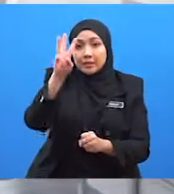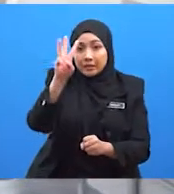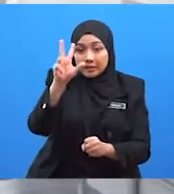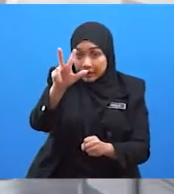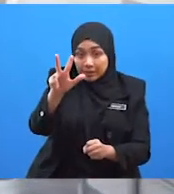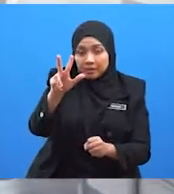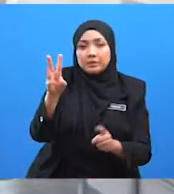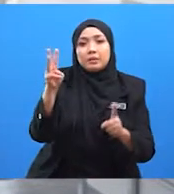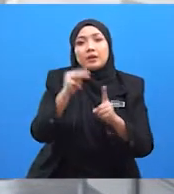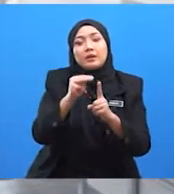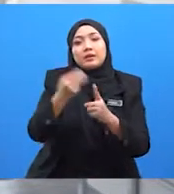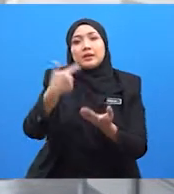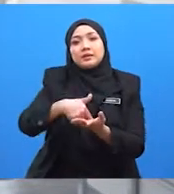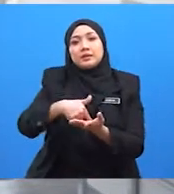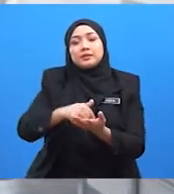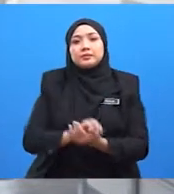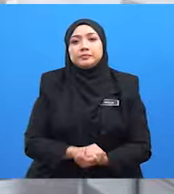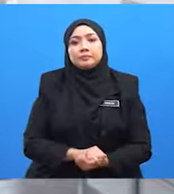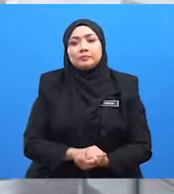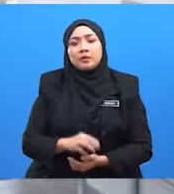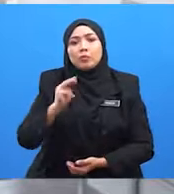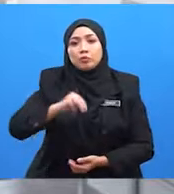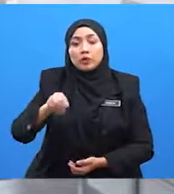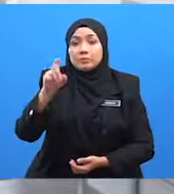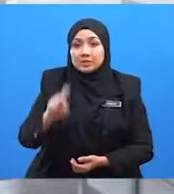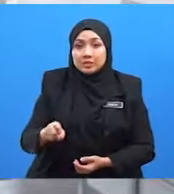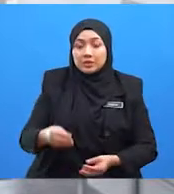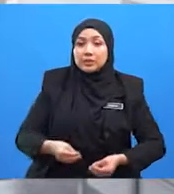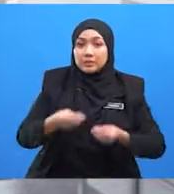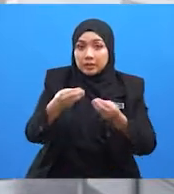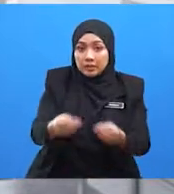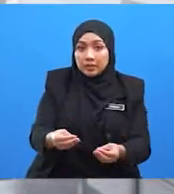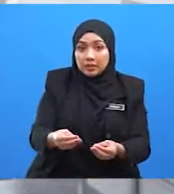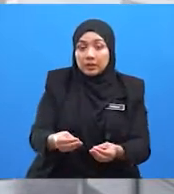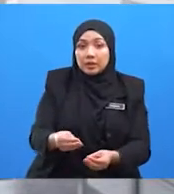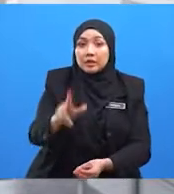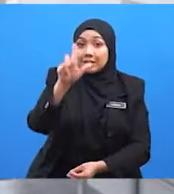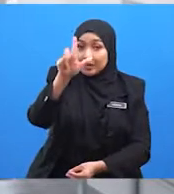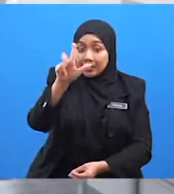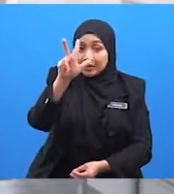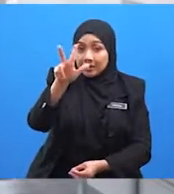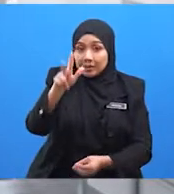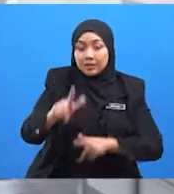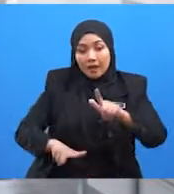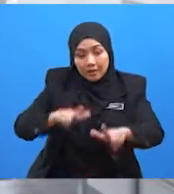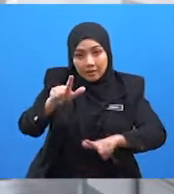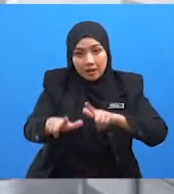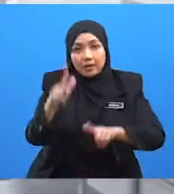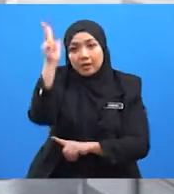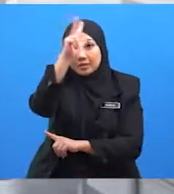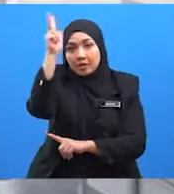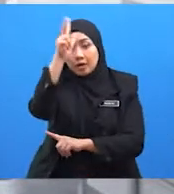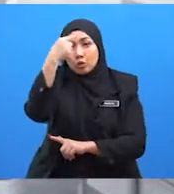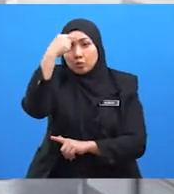markah? Murid perlu berikan 3 langkah kerajaan mengatasi